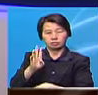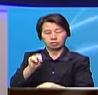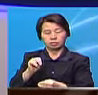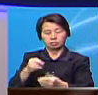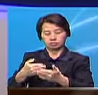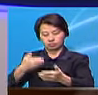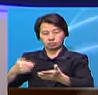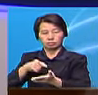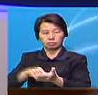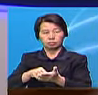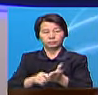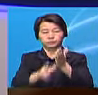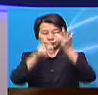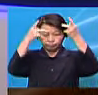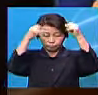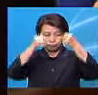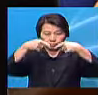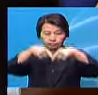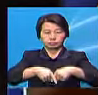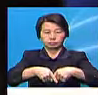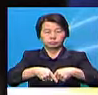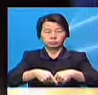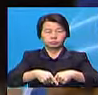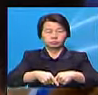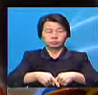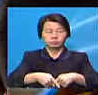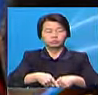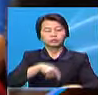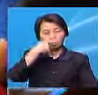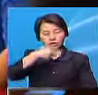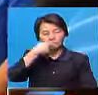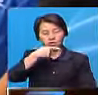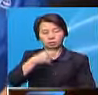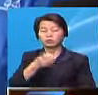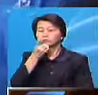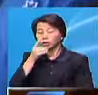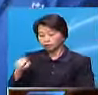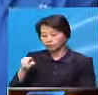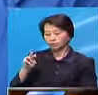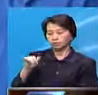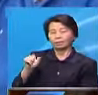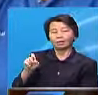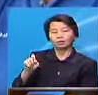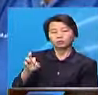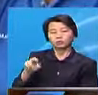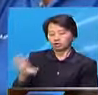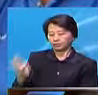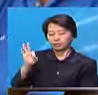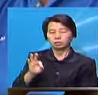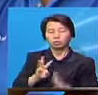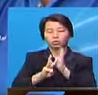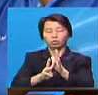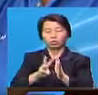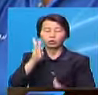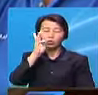ini. Naib Presiden UMNO Datuk Seri Dr. Ahmad Zahid Hamidi berkata Datin Mastura dipilih mewakili sayap